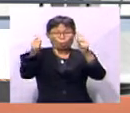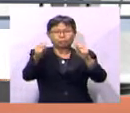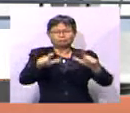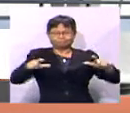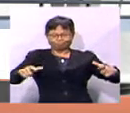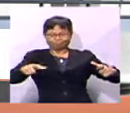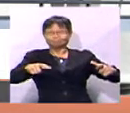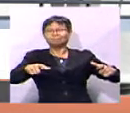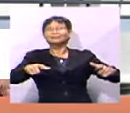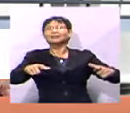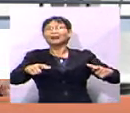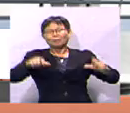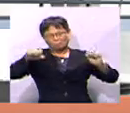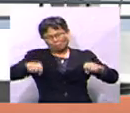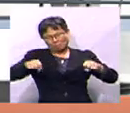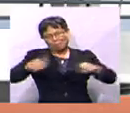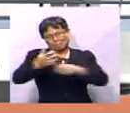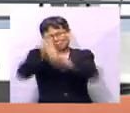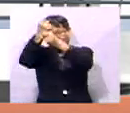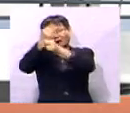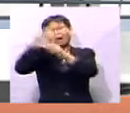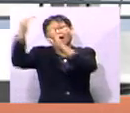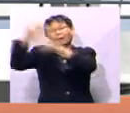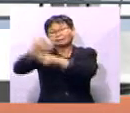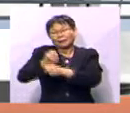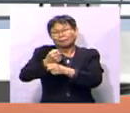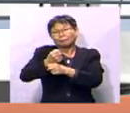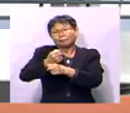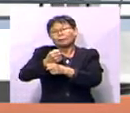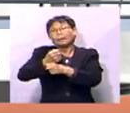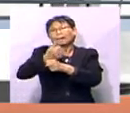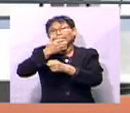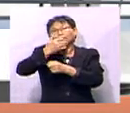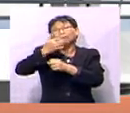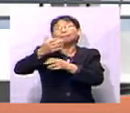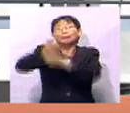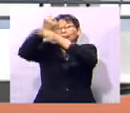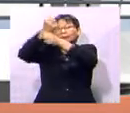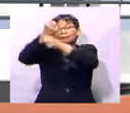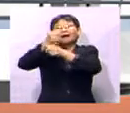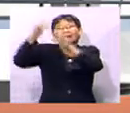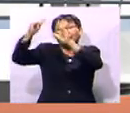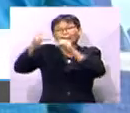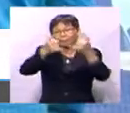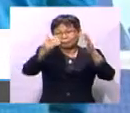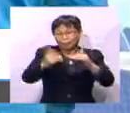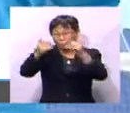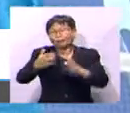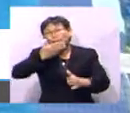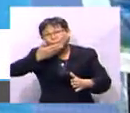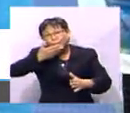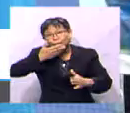sepasukan, tiada yang mustahil kali ini negara dapat memperoleh keputusan lebih baik. Beliau turut berharap agar pemain-pemain